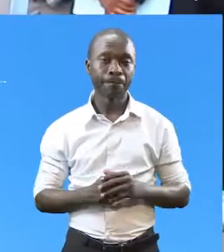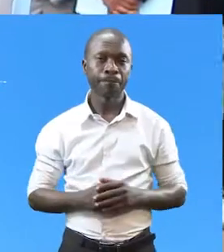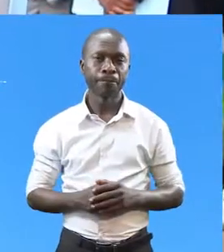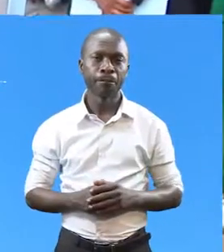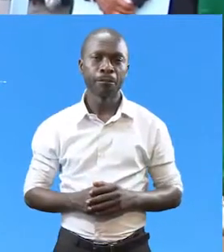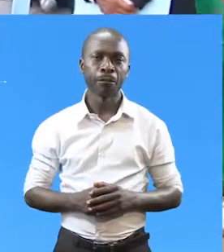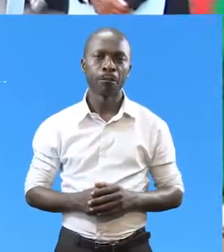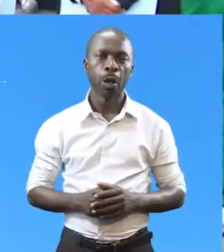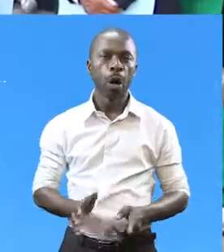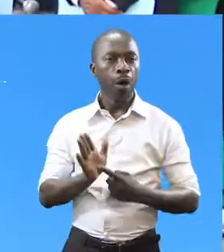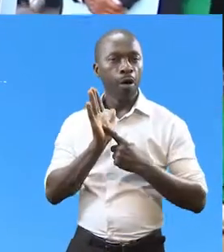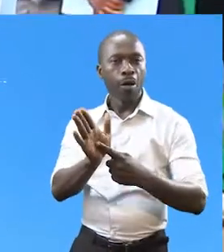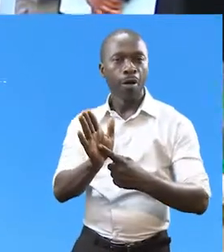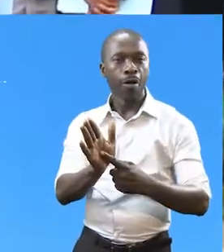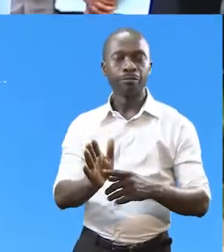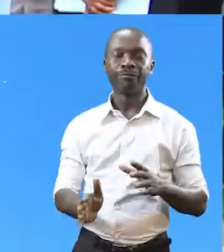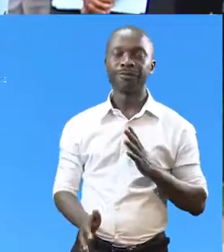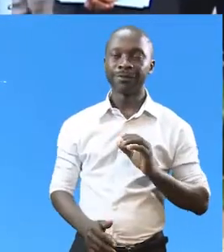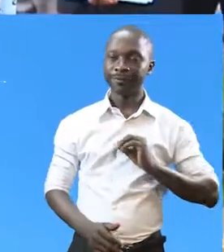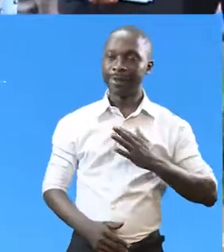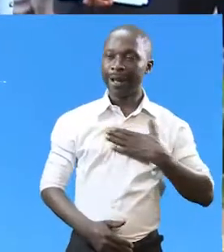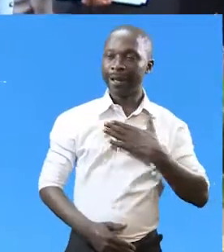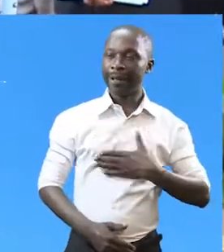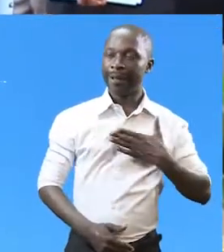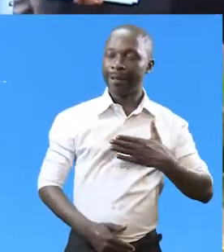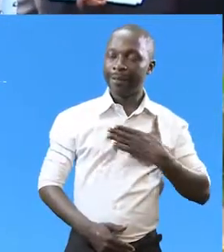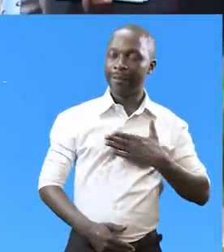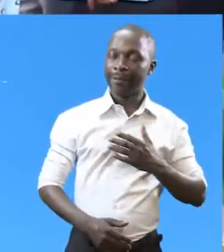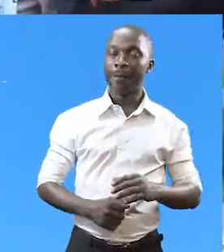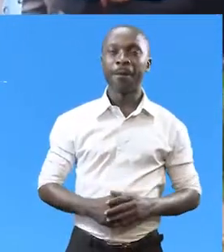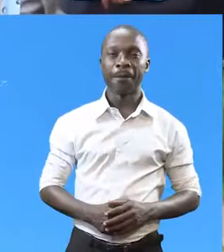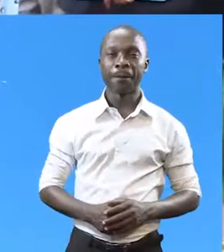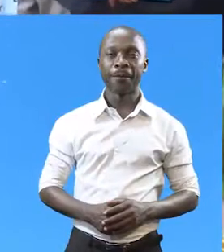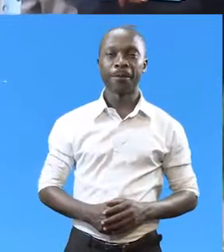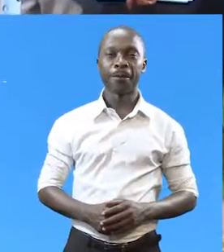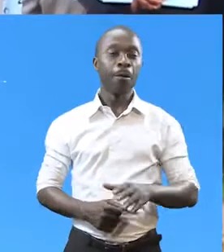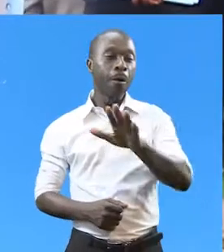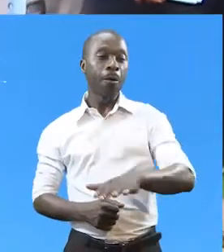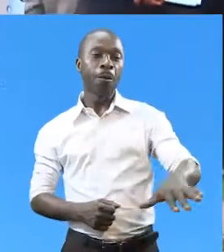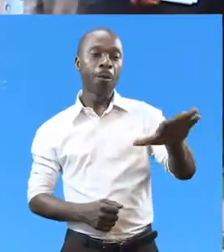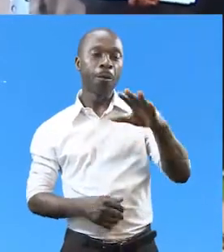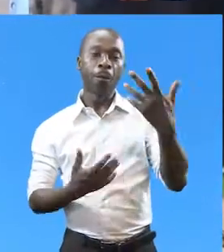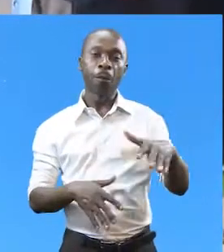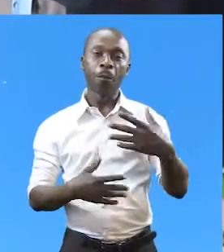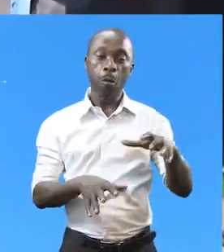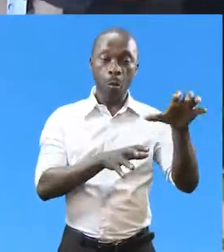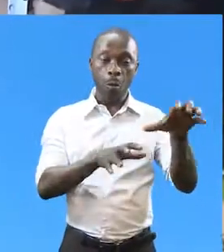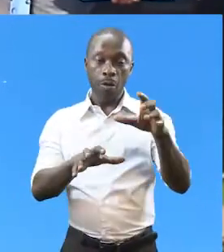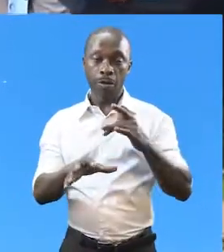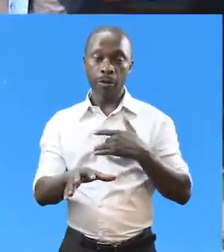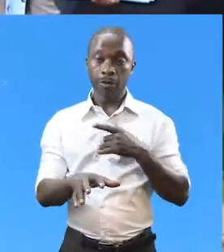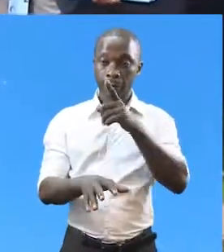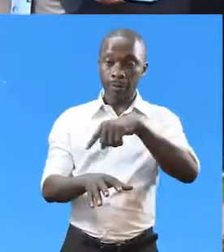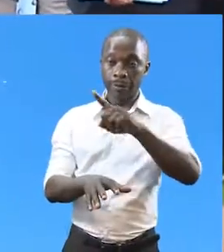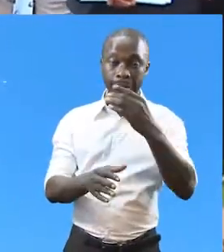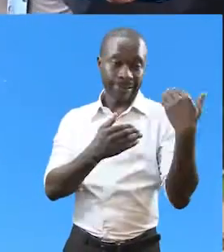gratitude s'étend au commandement traditionnel, à la chefferie